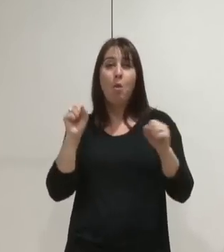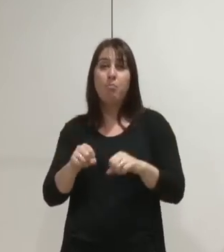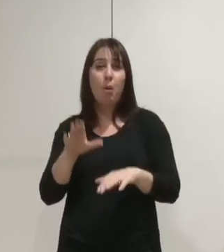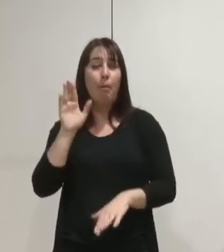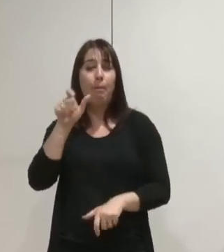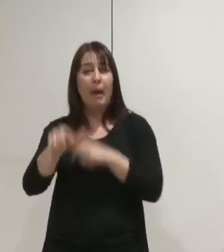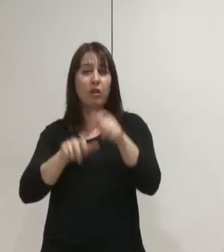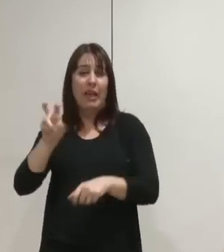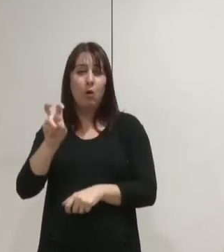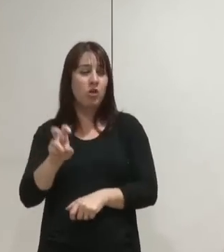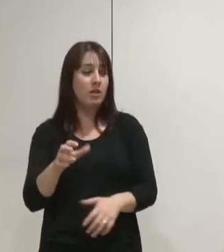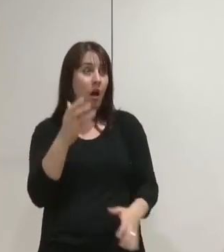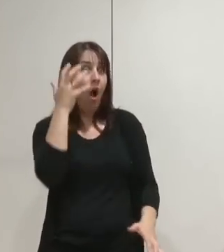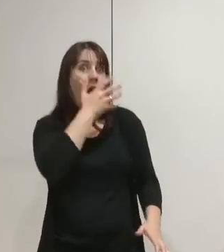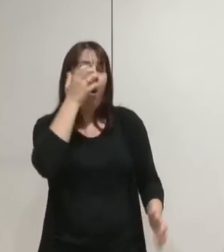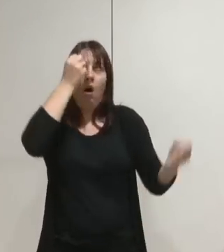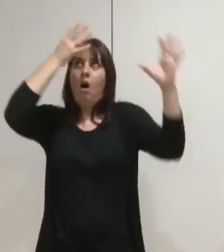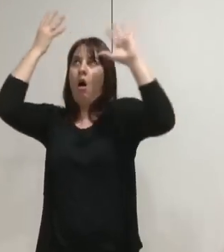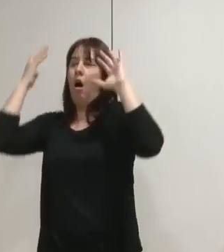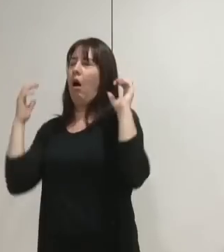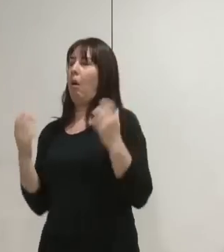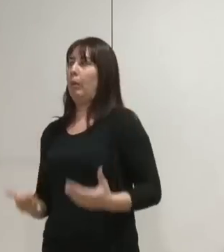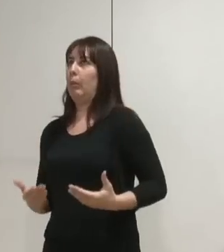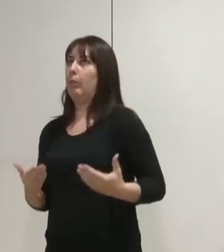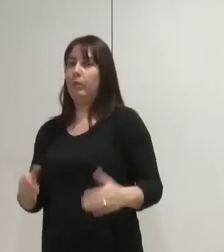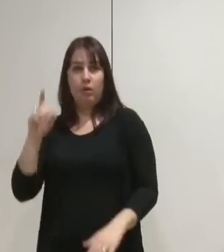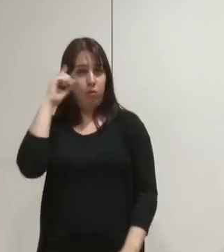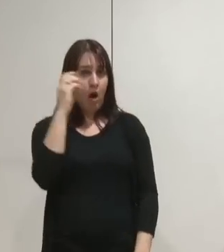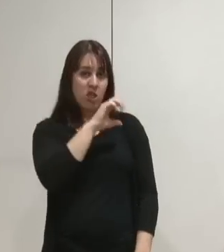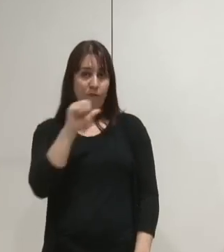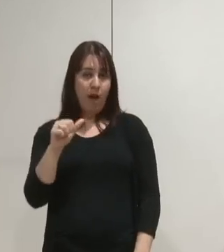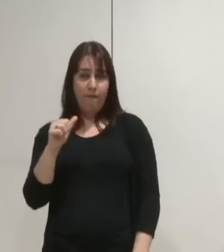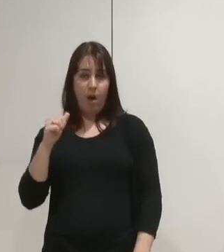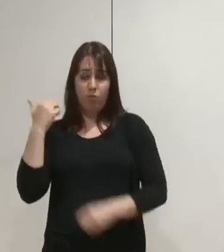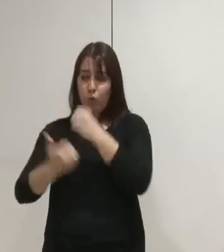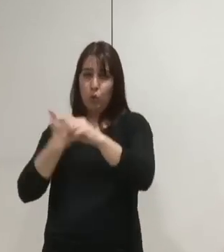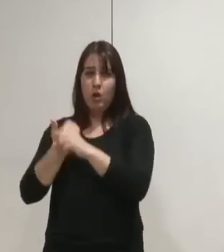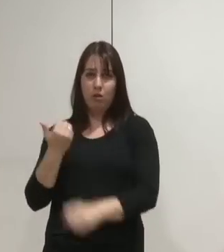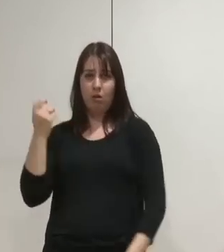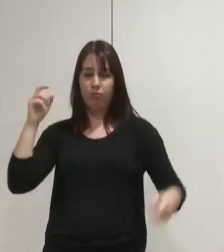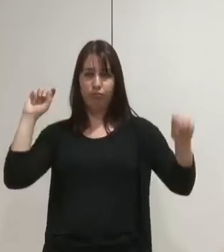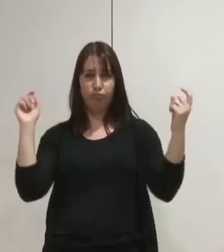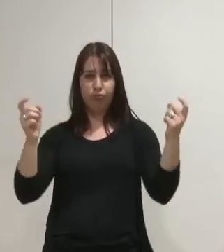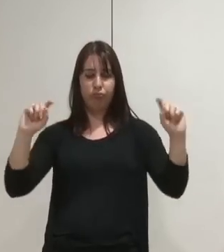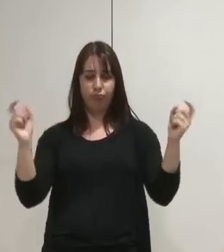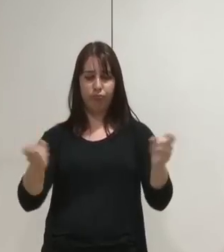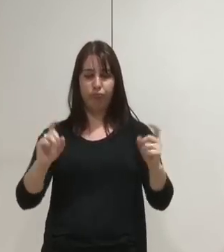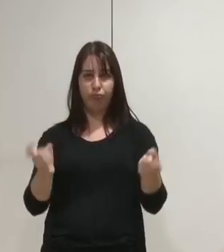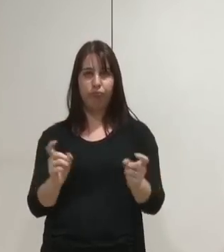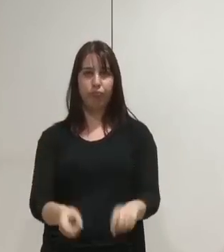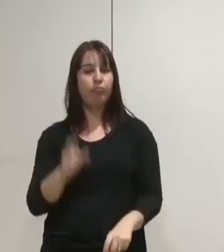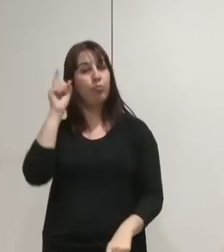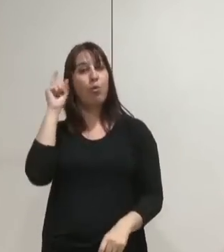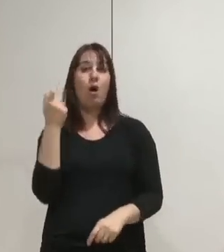écologiste qui veut d'un équipement dans le chi d'affairire des gringol d'année en année qui ne survit que grâce à des injections d'argent